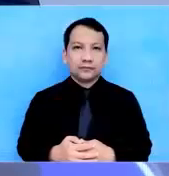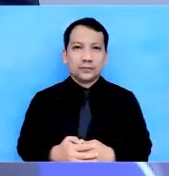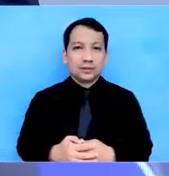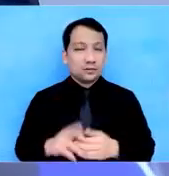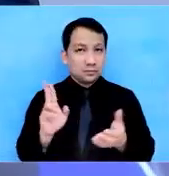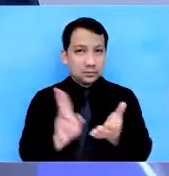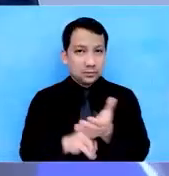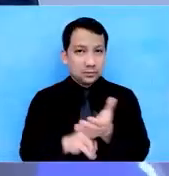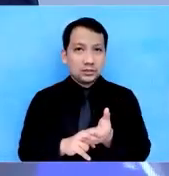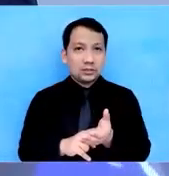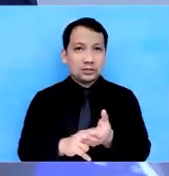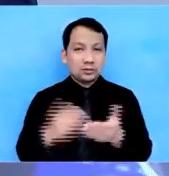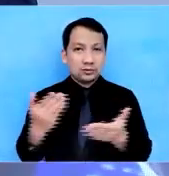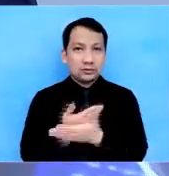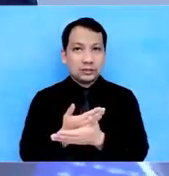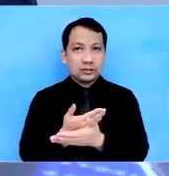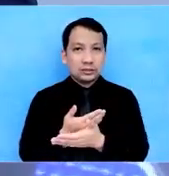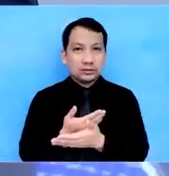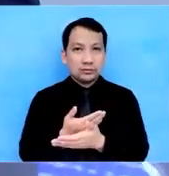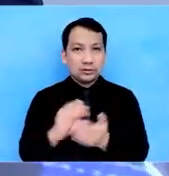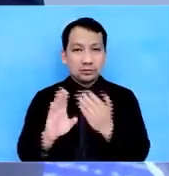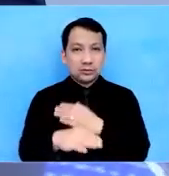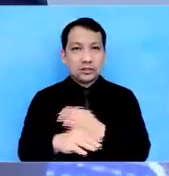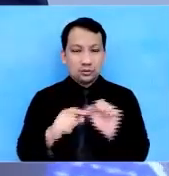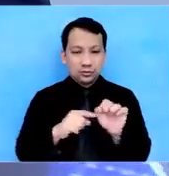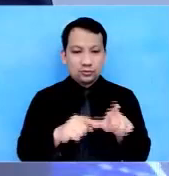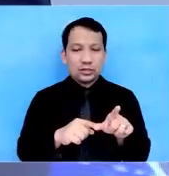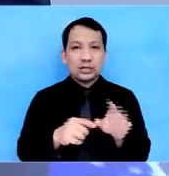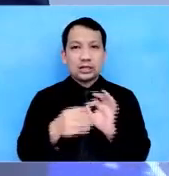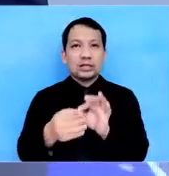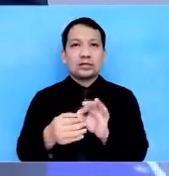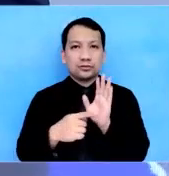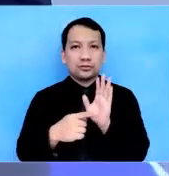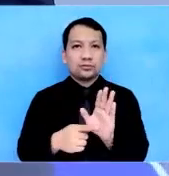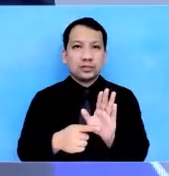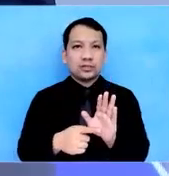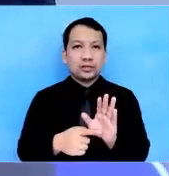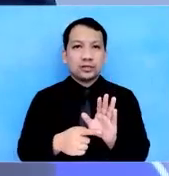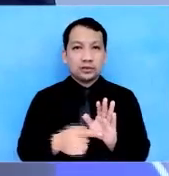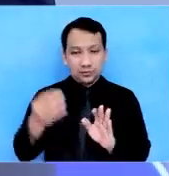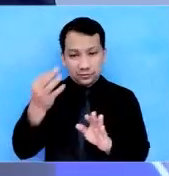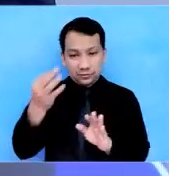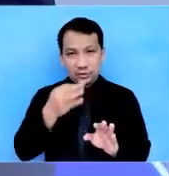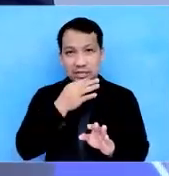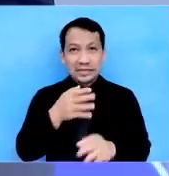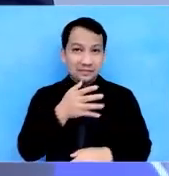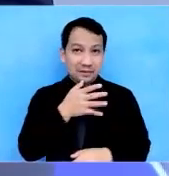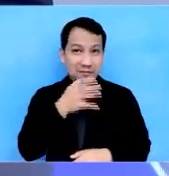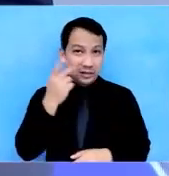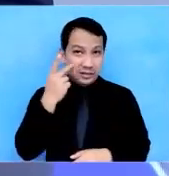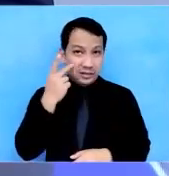Nagdagdagman na ng kontrata ang mga bagong mukha ng nagbabalik na original kapatid show na Face to Face. Si Mama Carla